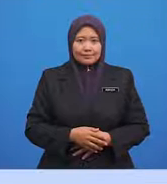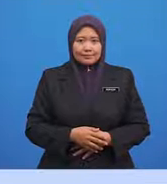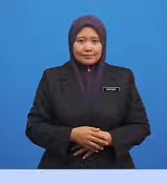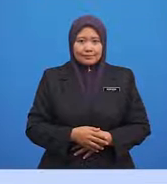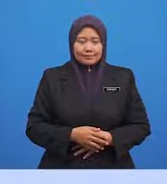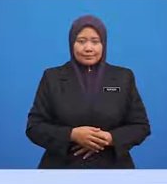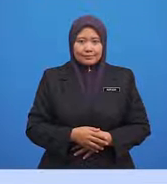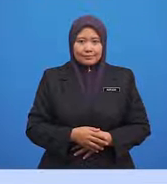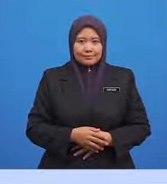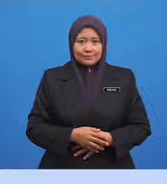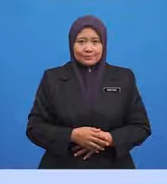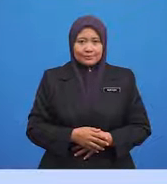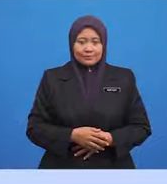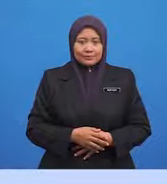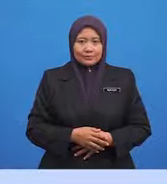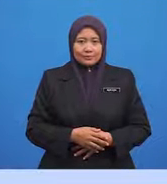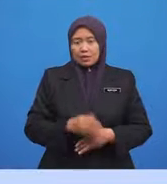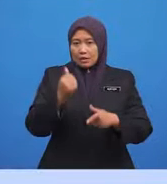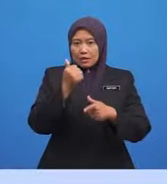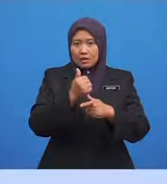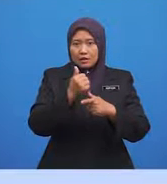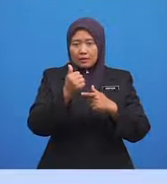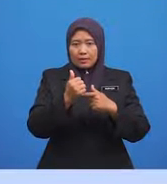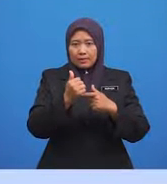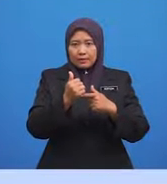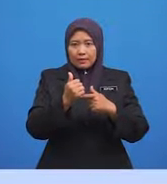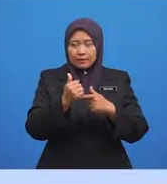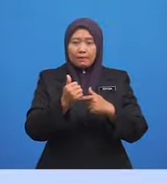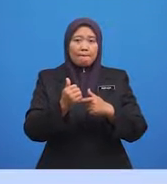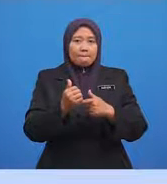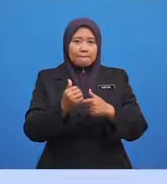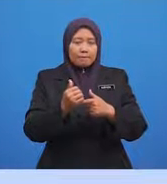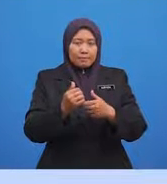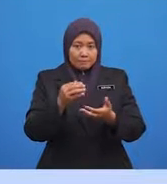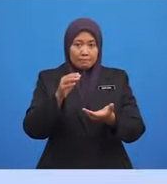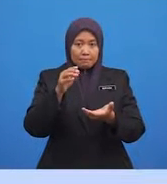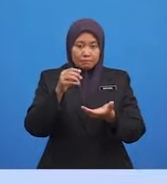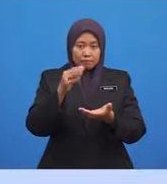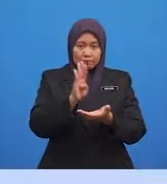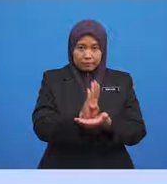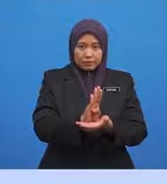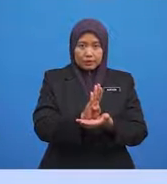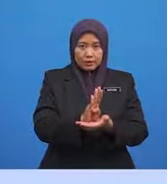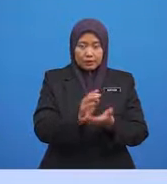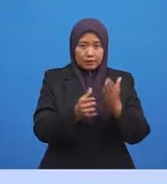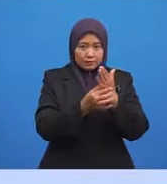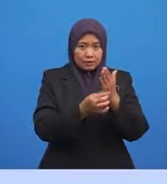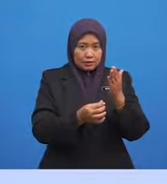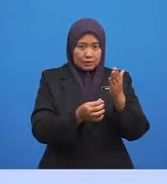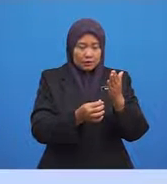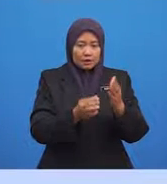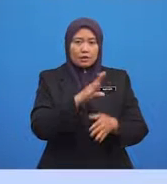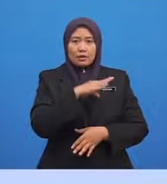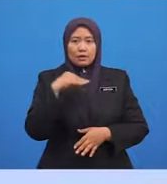Melalui pemerhatian murid-murid, antara bekas minyak masak dan bekas yang berisi air yang penuh,